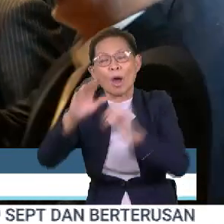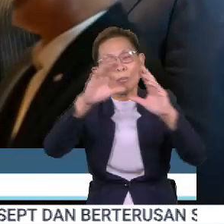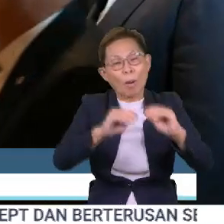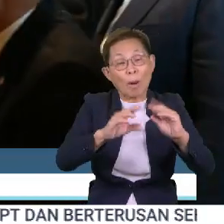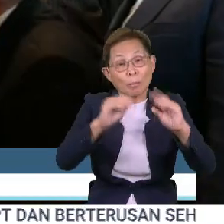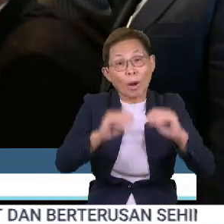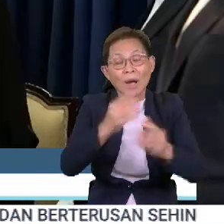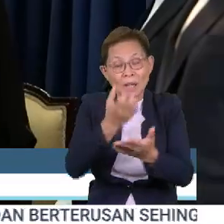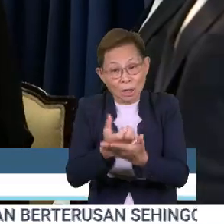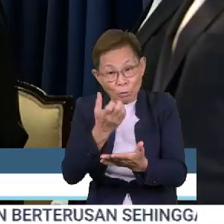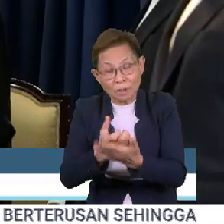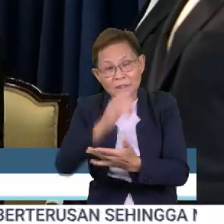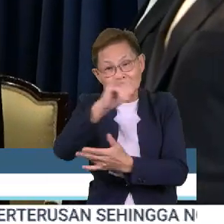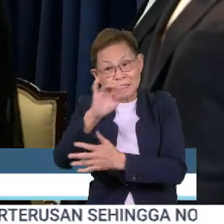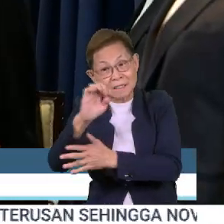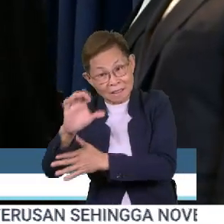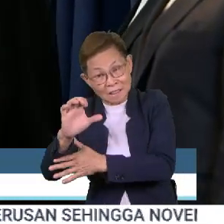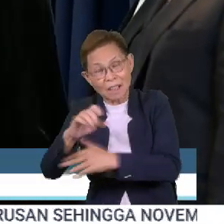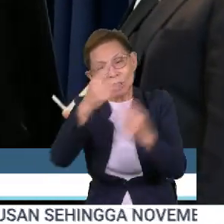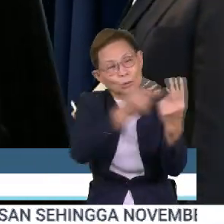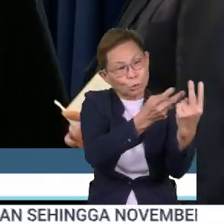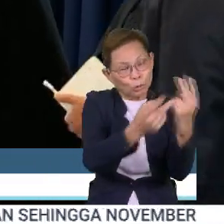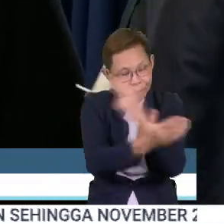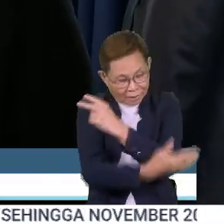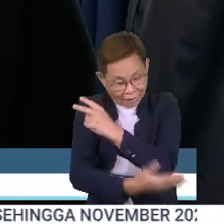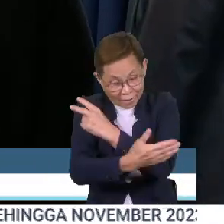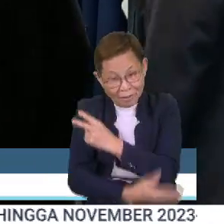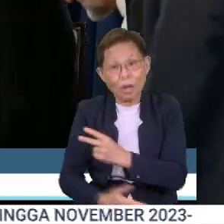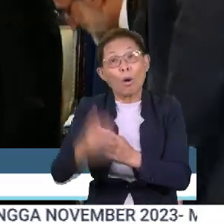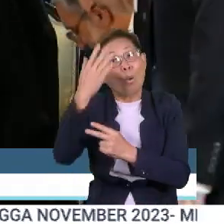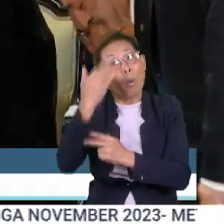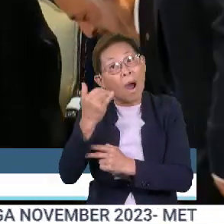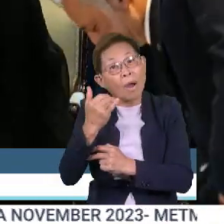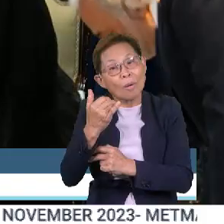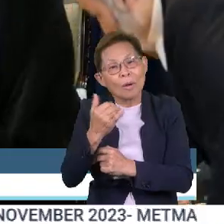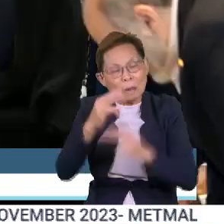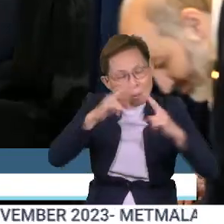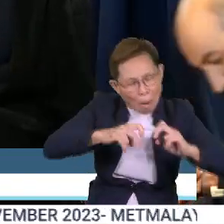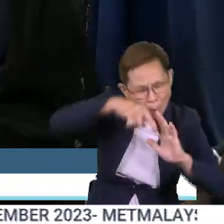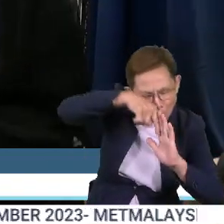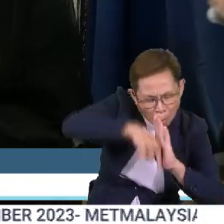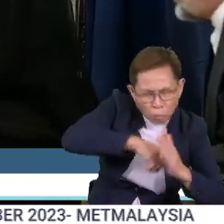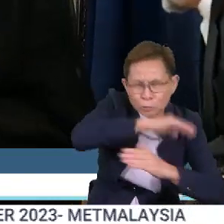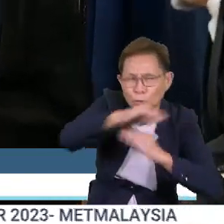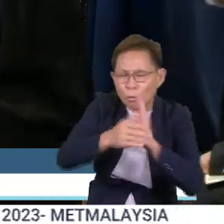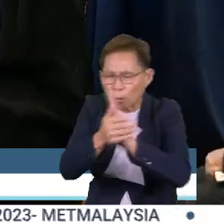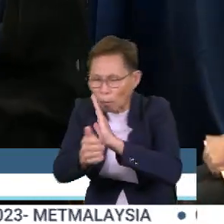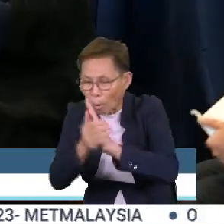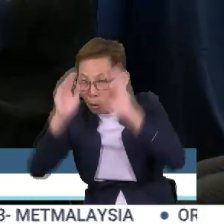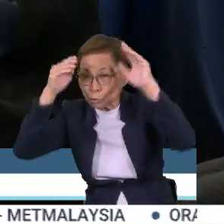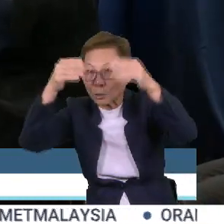musyarat Sanjaya ekonomi jic antara dua negara usaha itu bagi mempelai halusi semua potensi